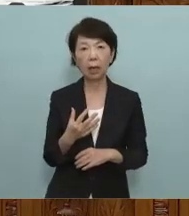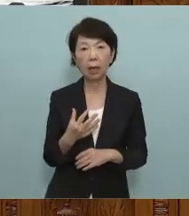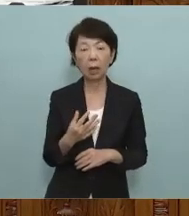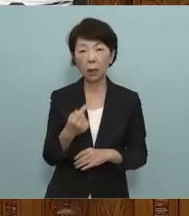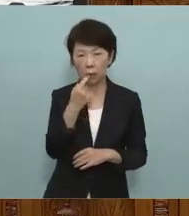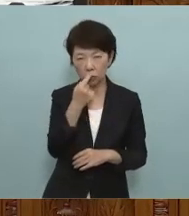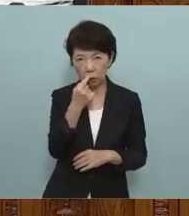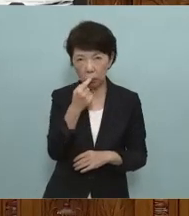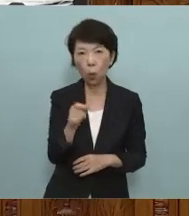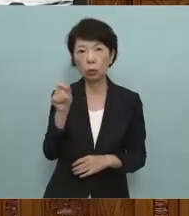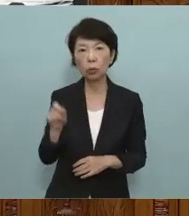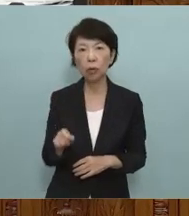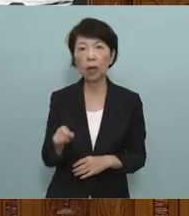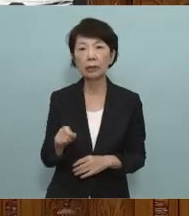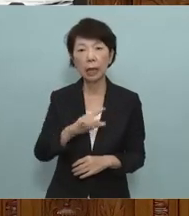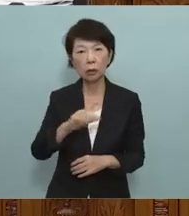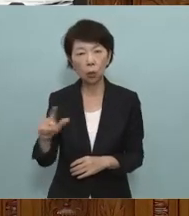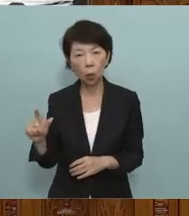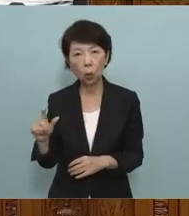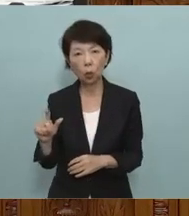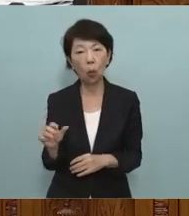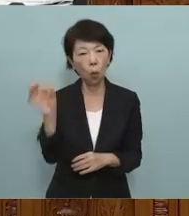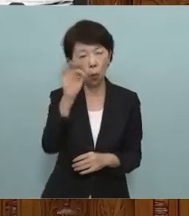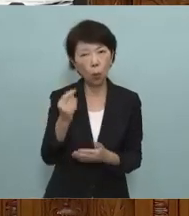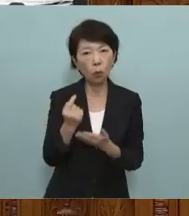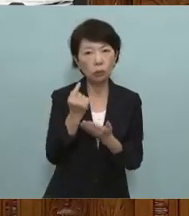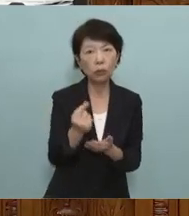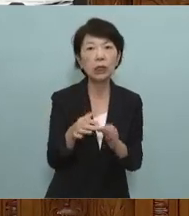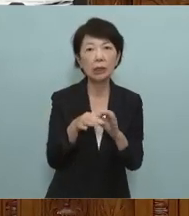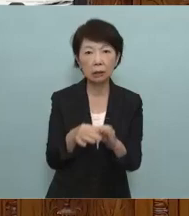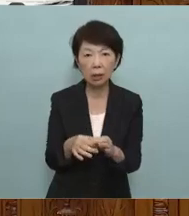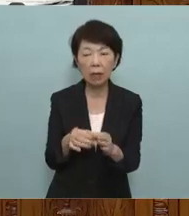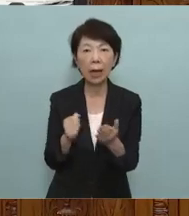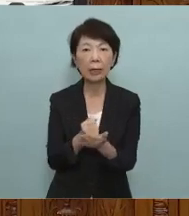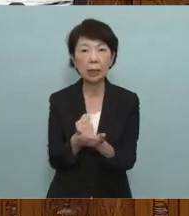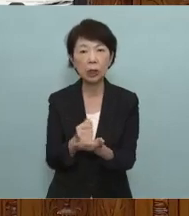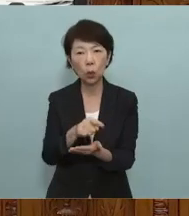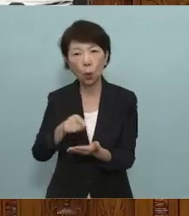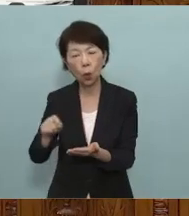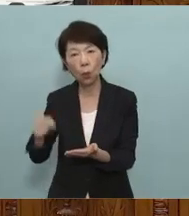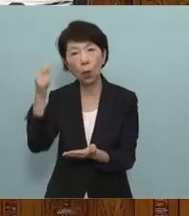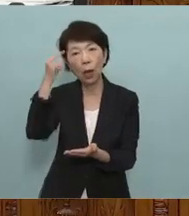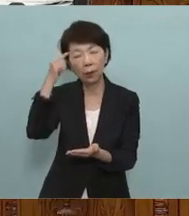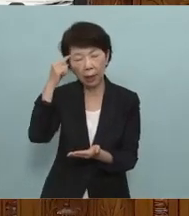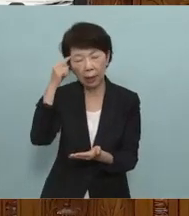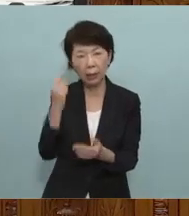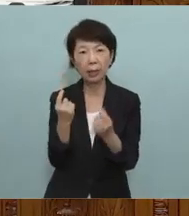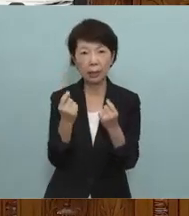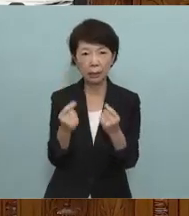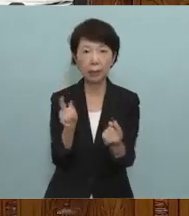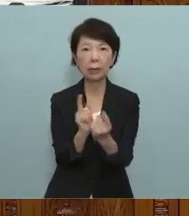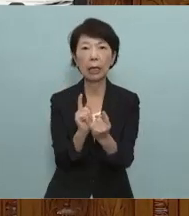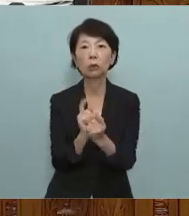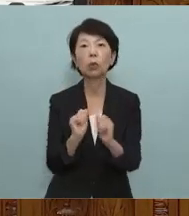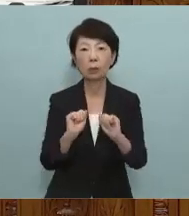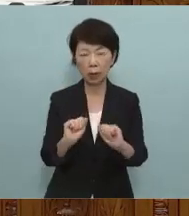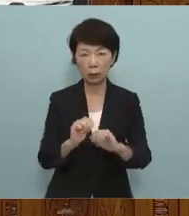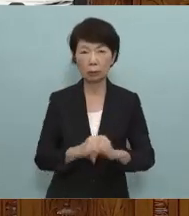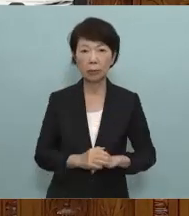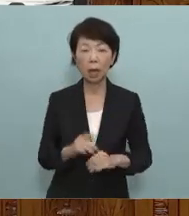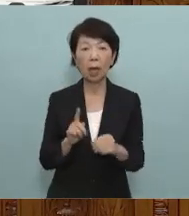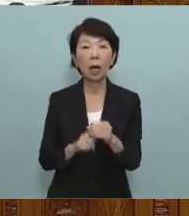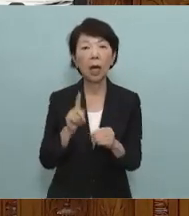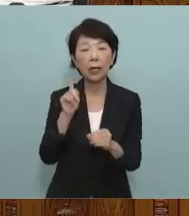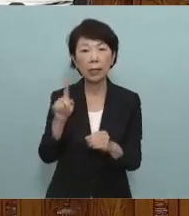私自身のウクライナ等訪問については、諸般の事情も踏まえ、適切に対応してまいります。来年